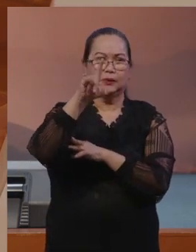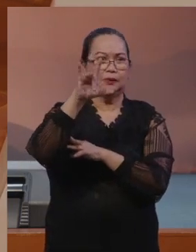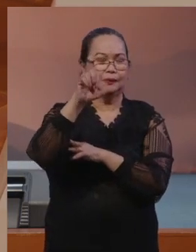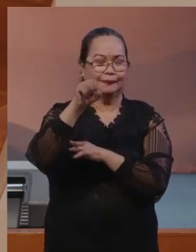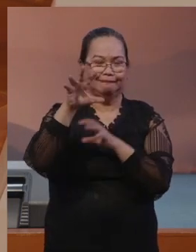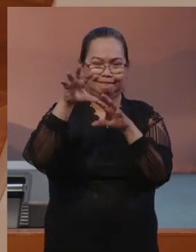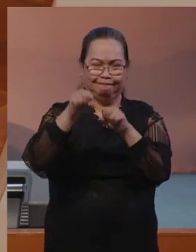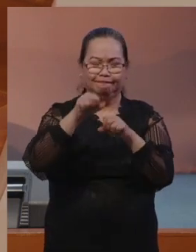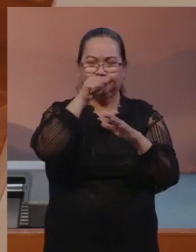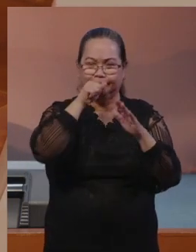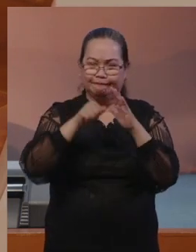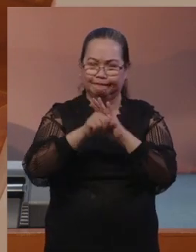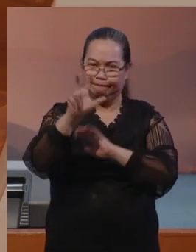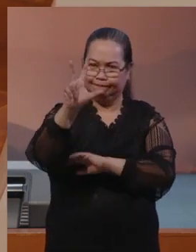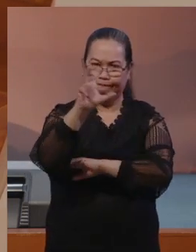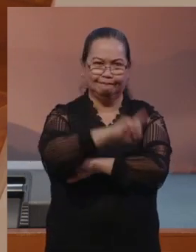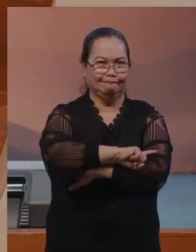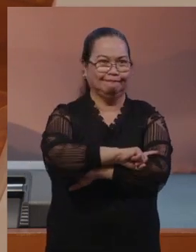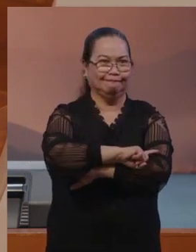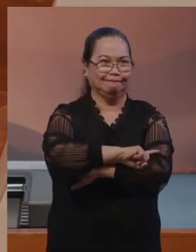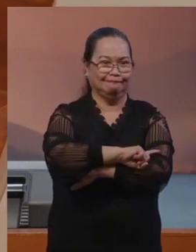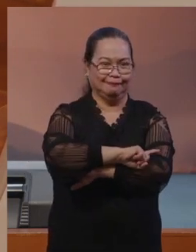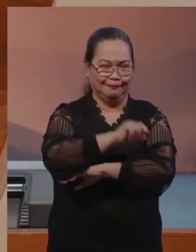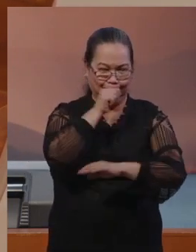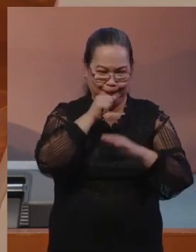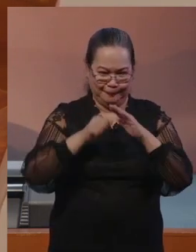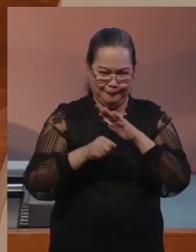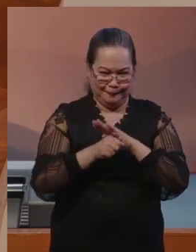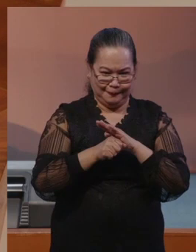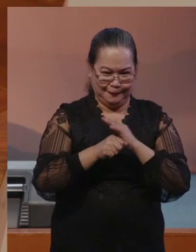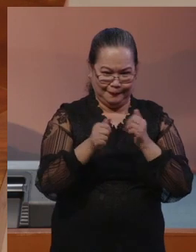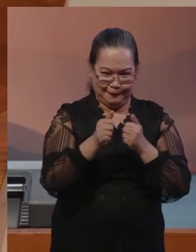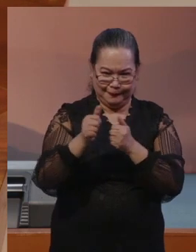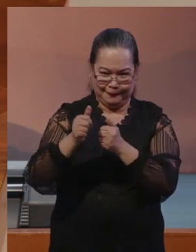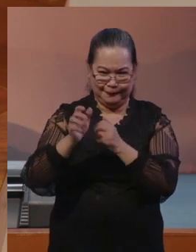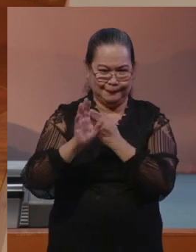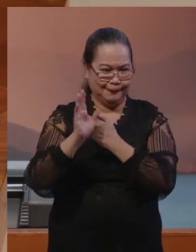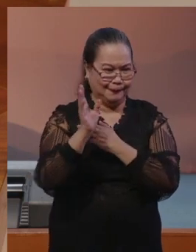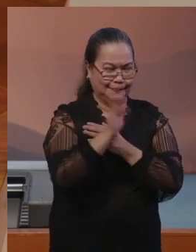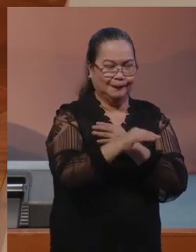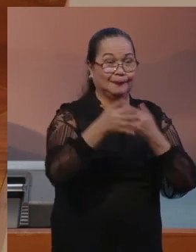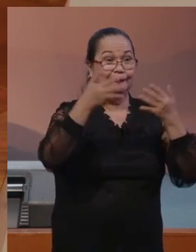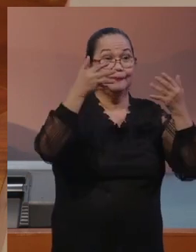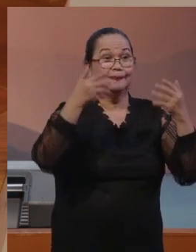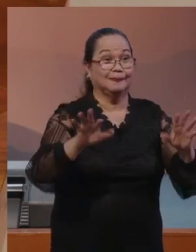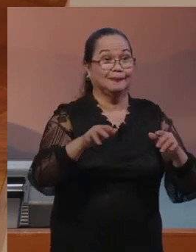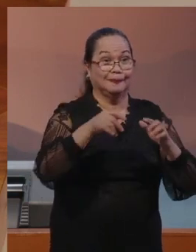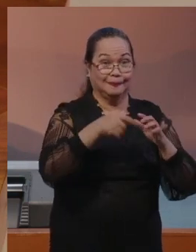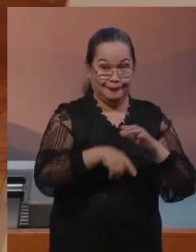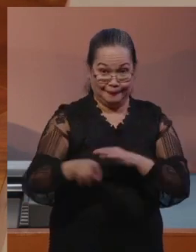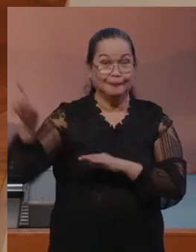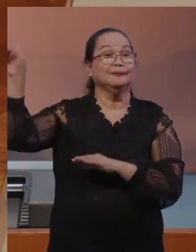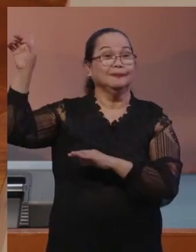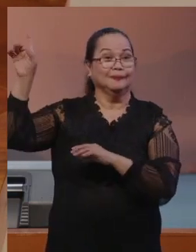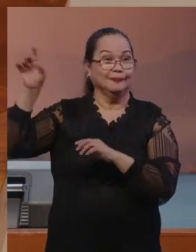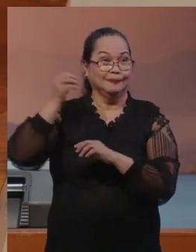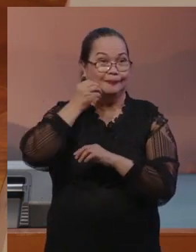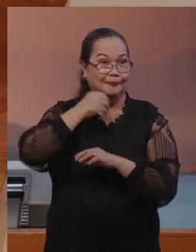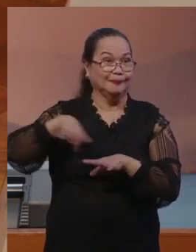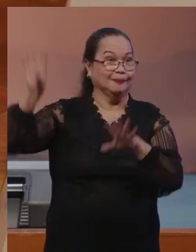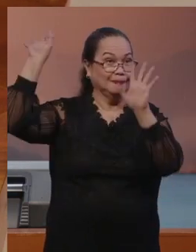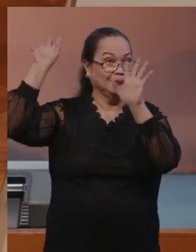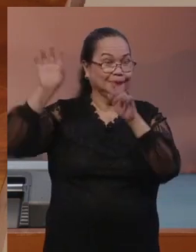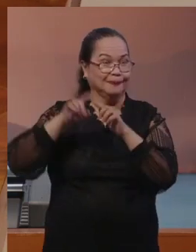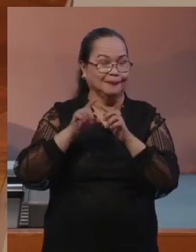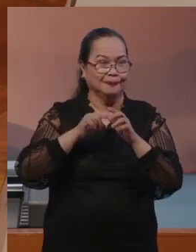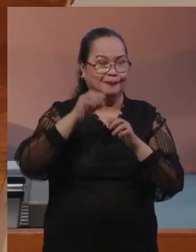you and hide there 3 days until the pursuers have returned. Then afterward, you may go your way.